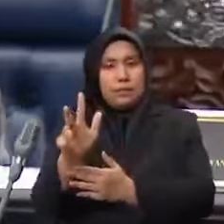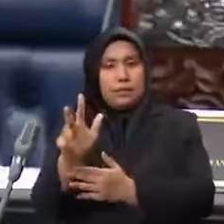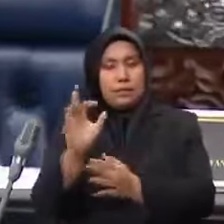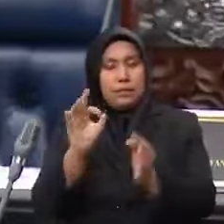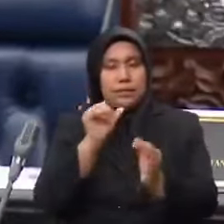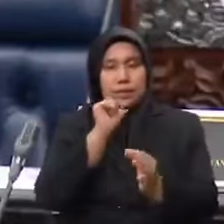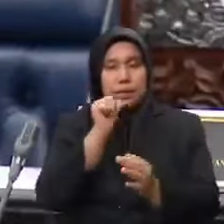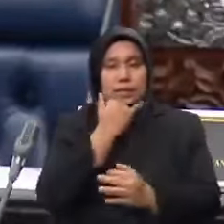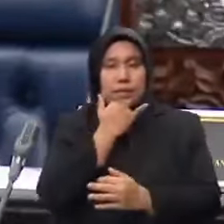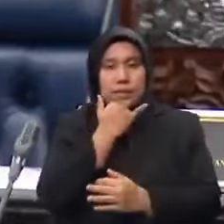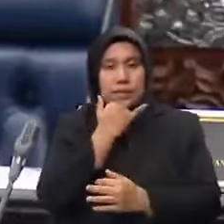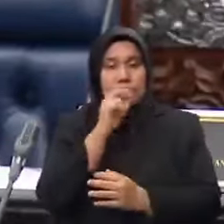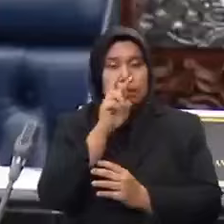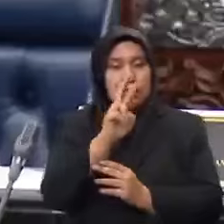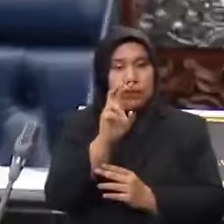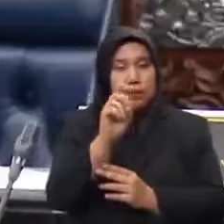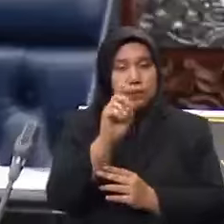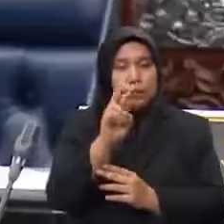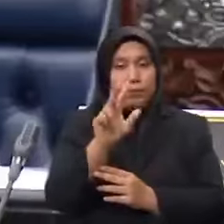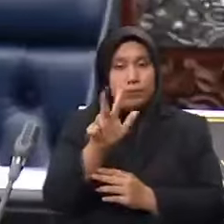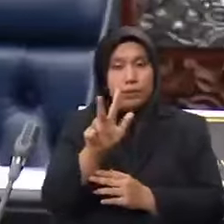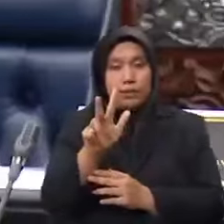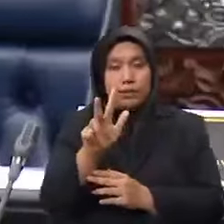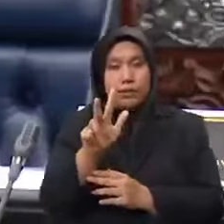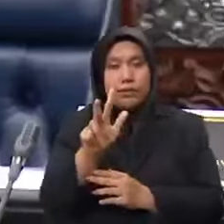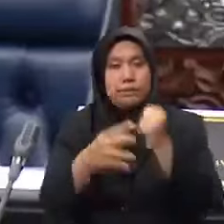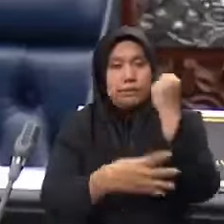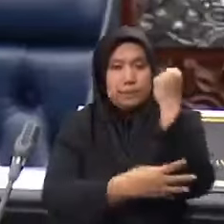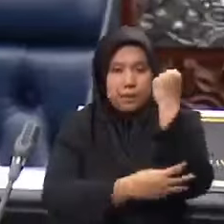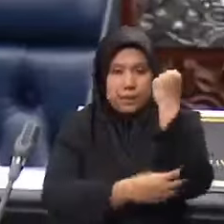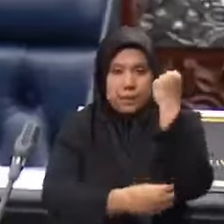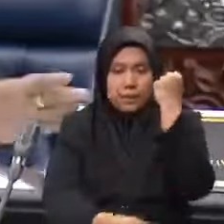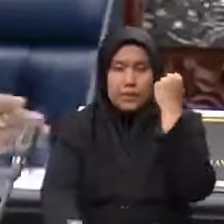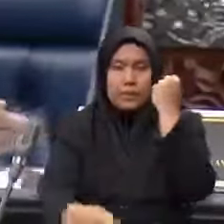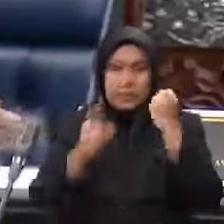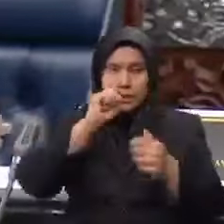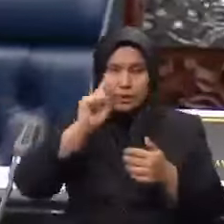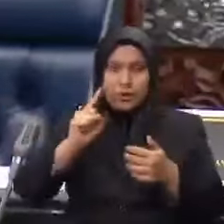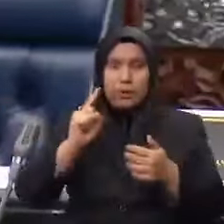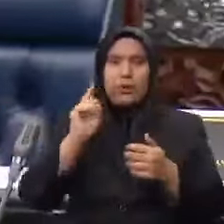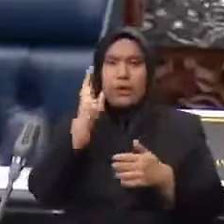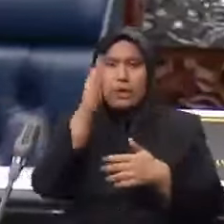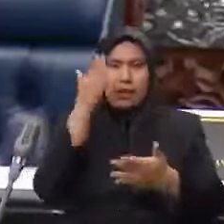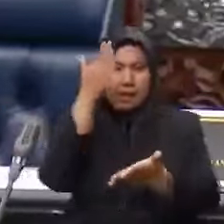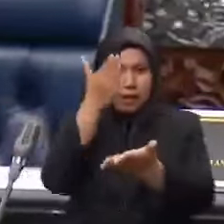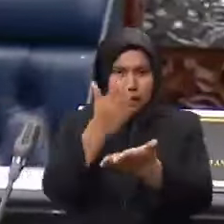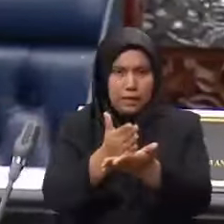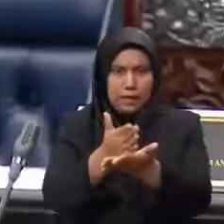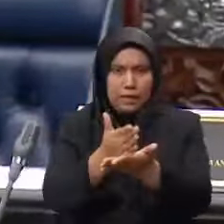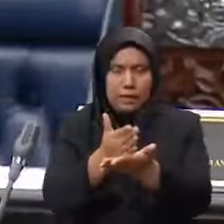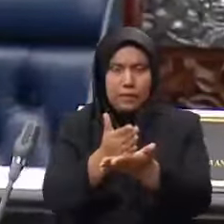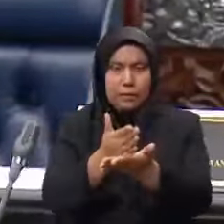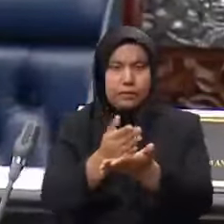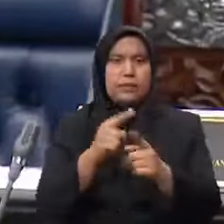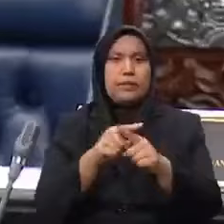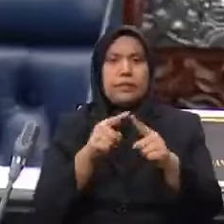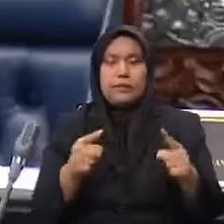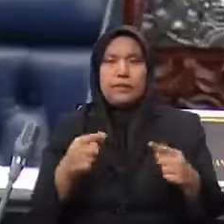tahun 2023 miskin tegar ini akan dinoktahkan. Maknanya tak ada lagi. Hari ini kita masih berbicara tentang miskin